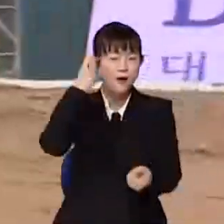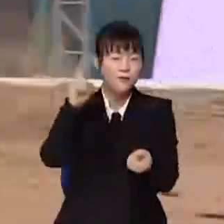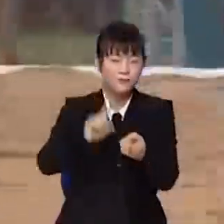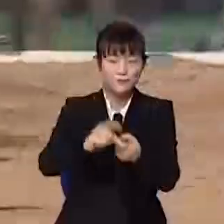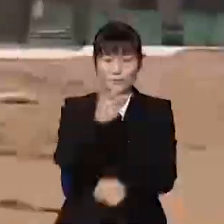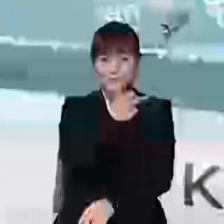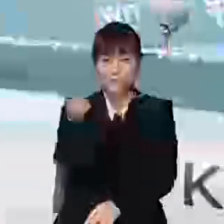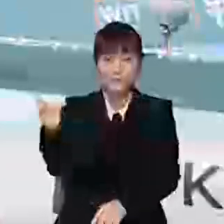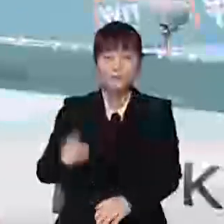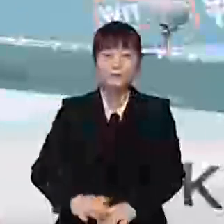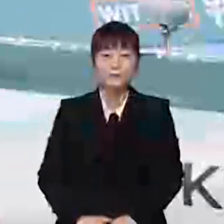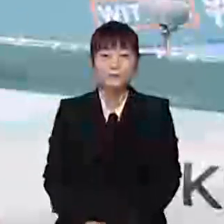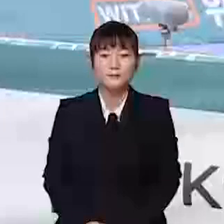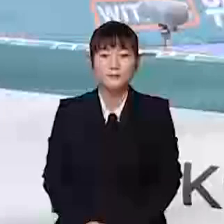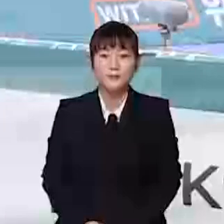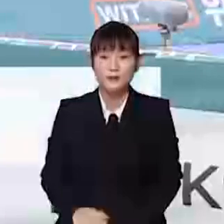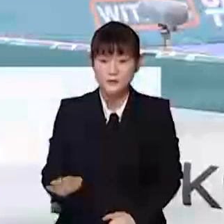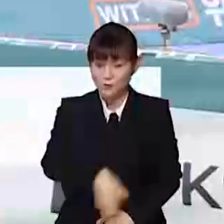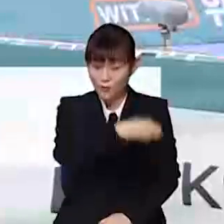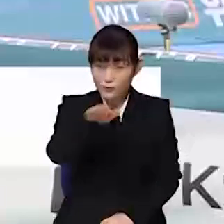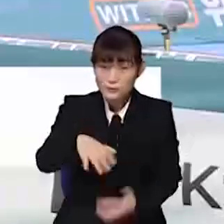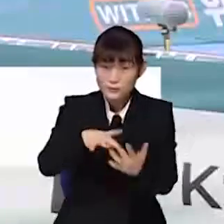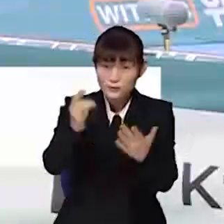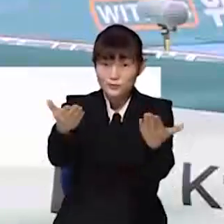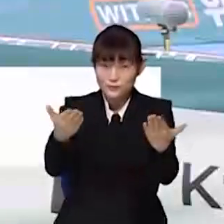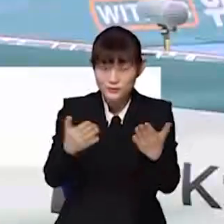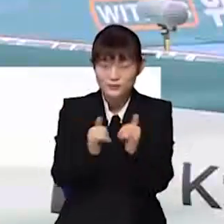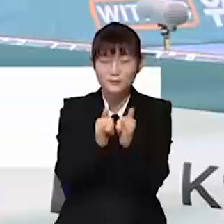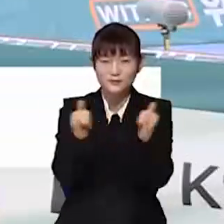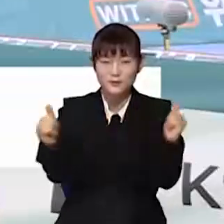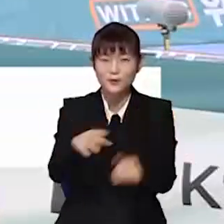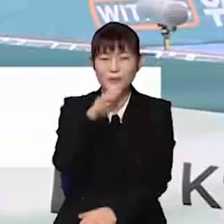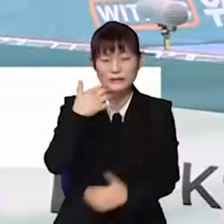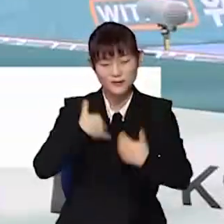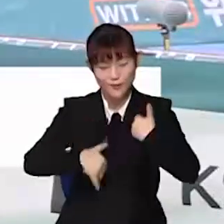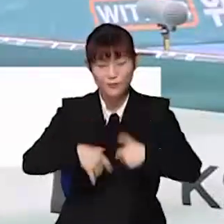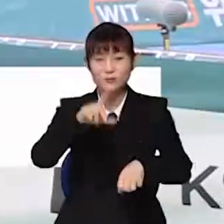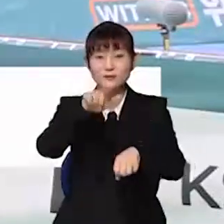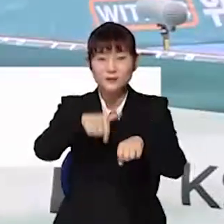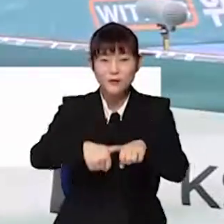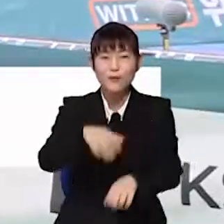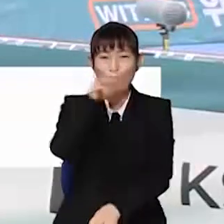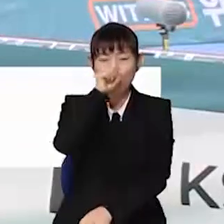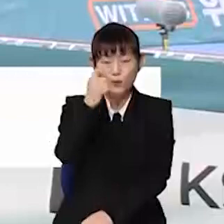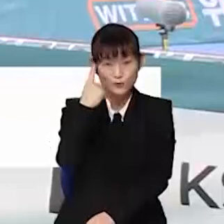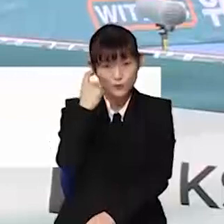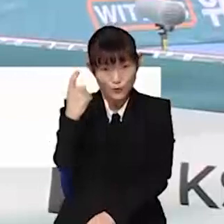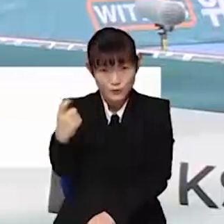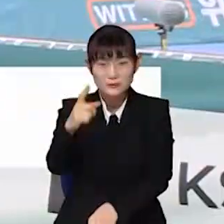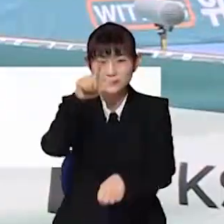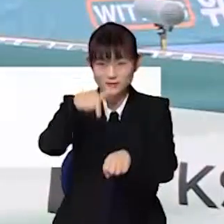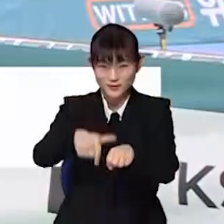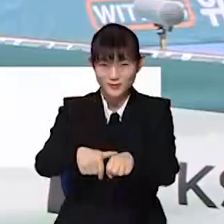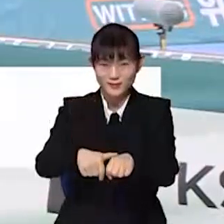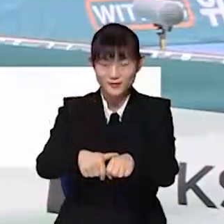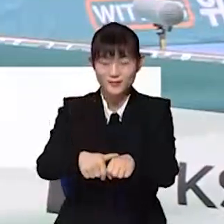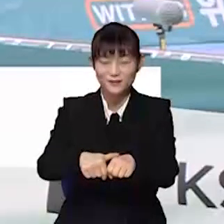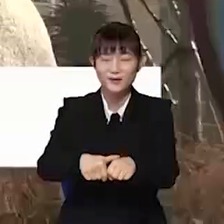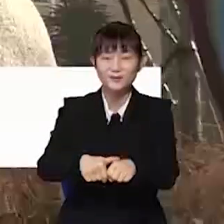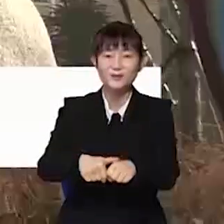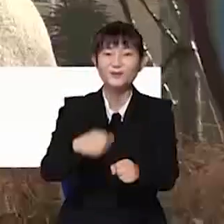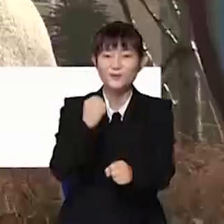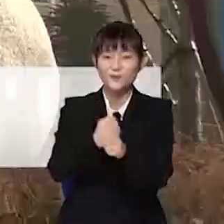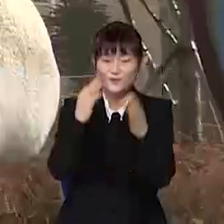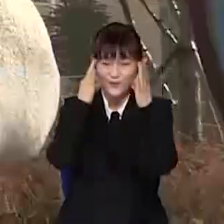뜨겁습니다. 꼭 저희를 선택해 주신 분들께 좋은 시간과 좋은 추억이 될 수 있는 시간을 보낼 수 있도록